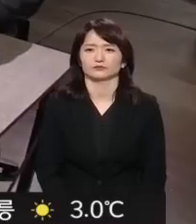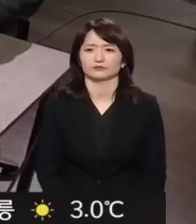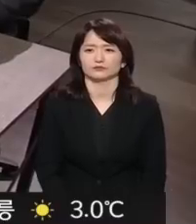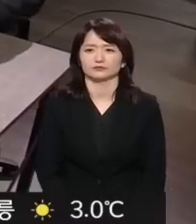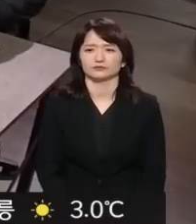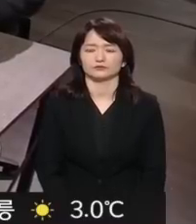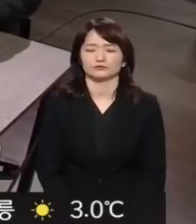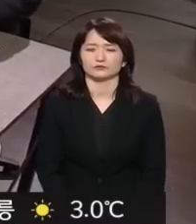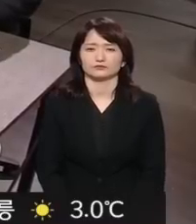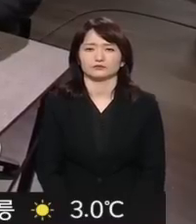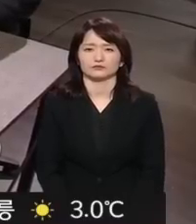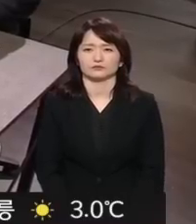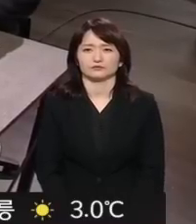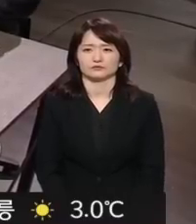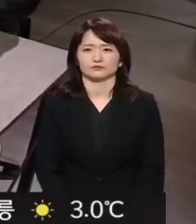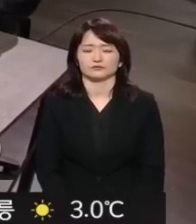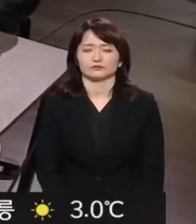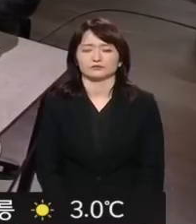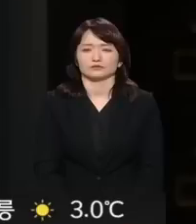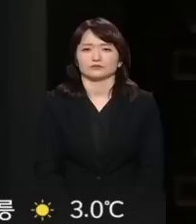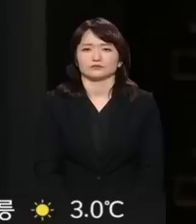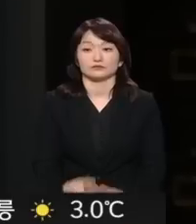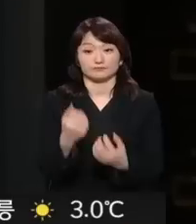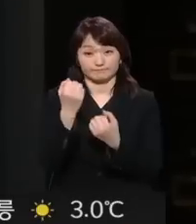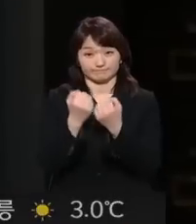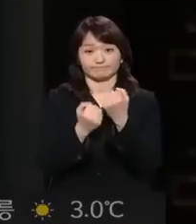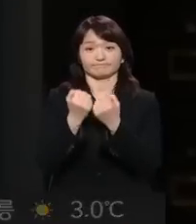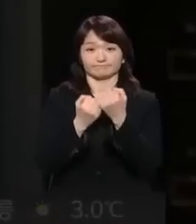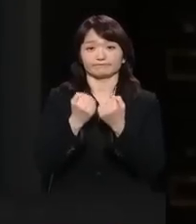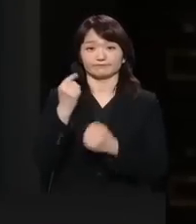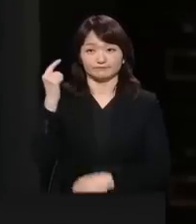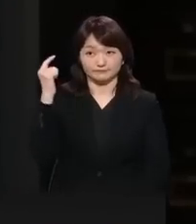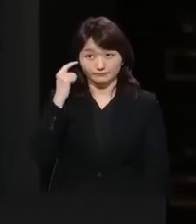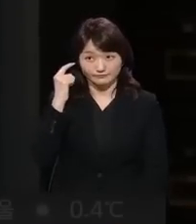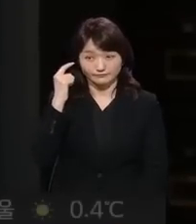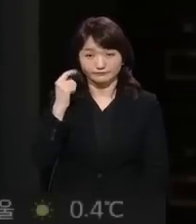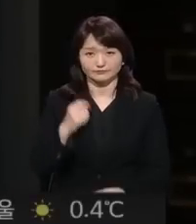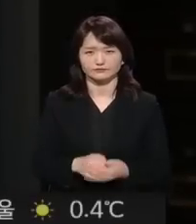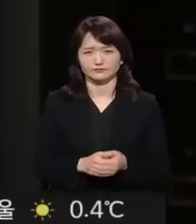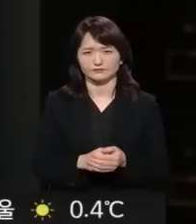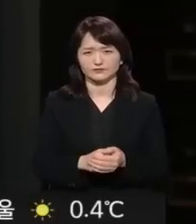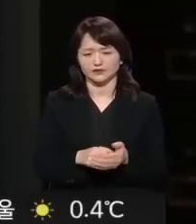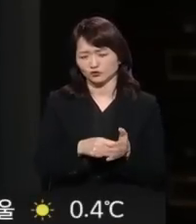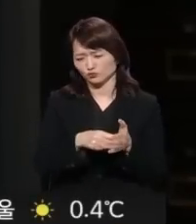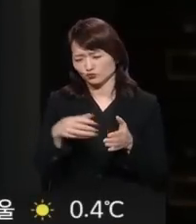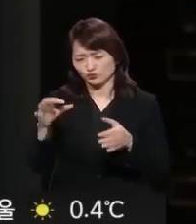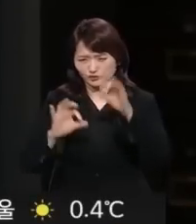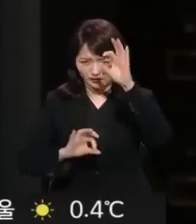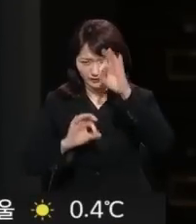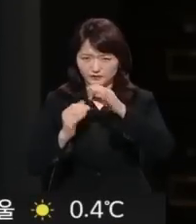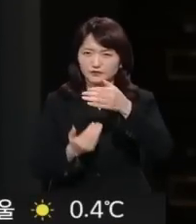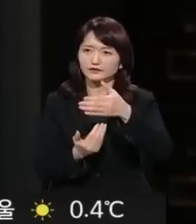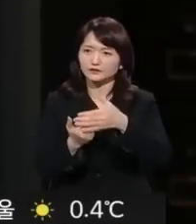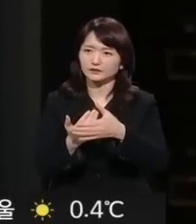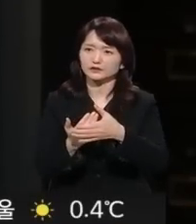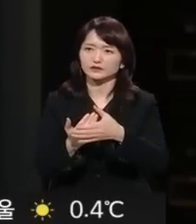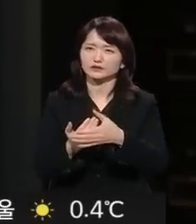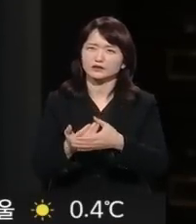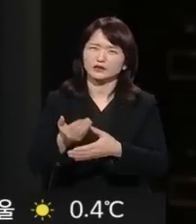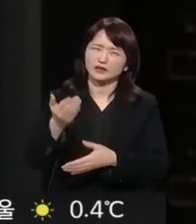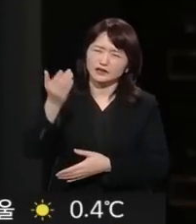자 이거 뭐 좀 설명을 듣고 뭐 워낙 유명했던 사건이긴 하지만 그래도 많이 좀